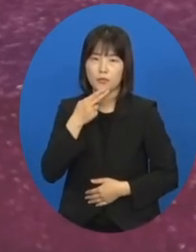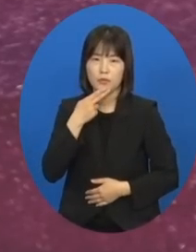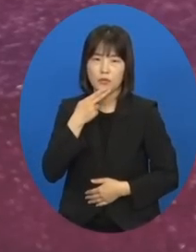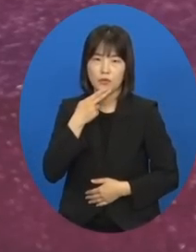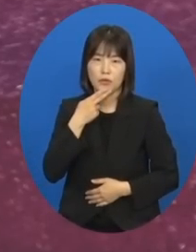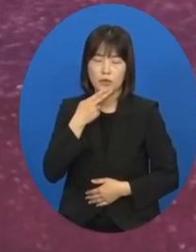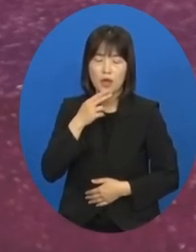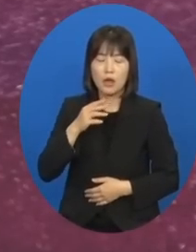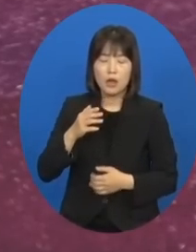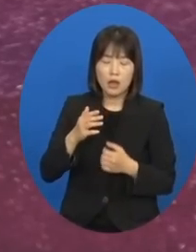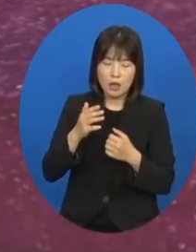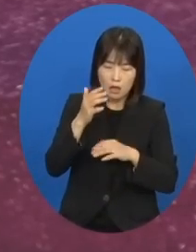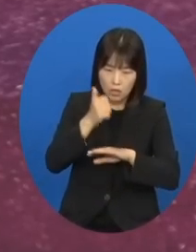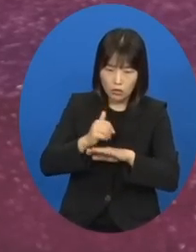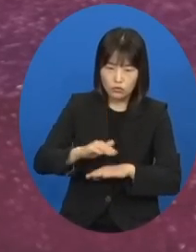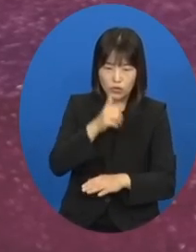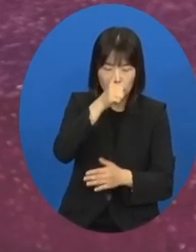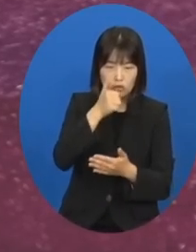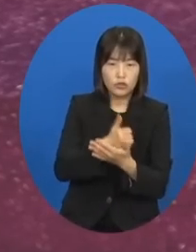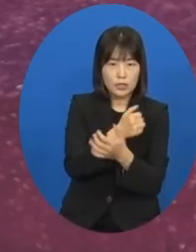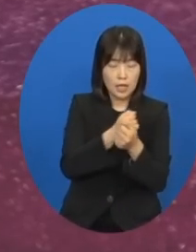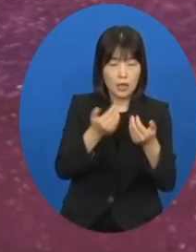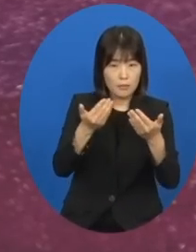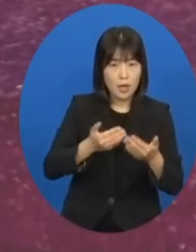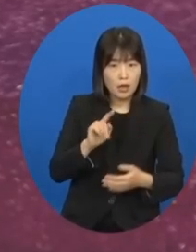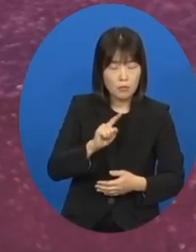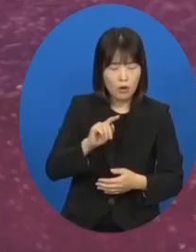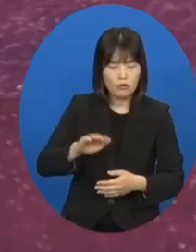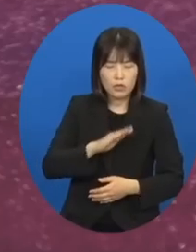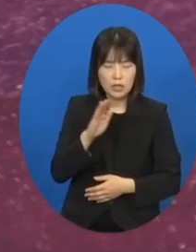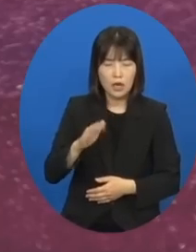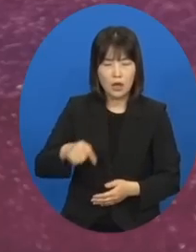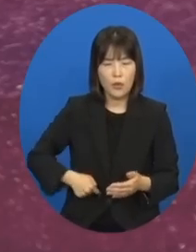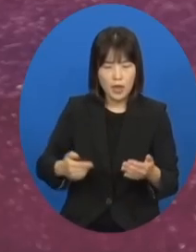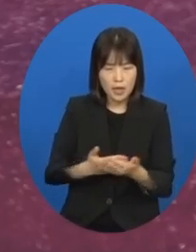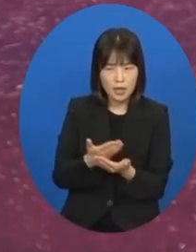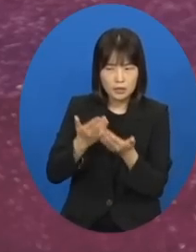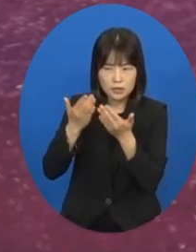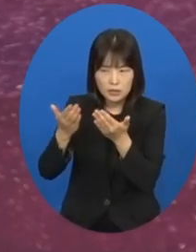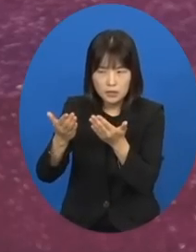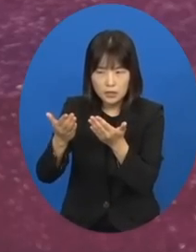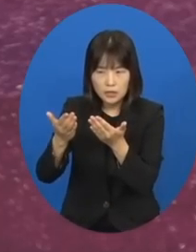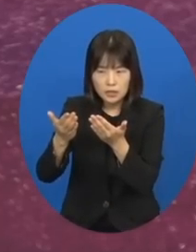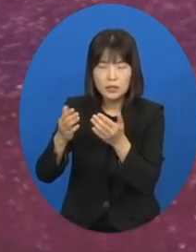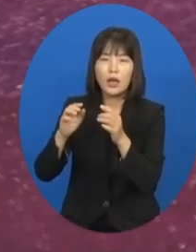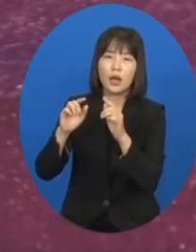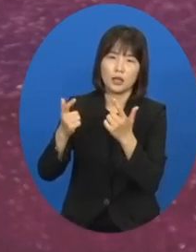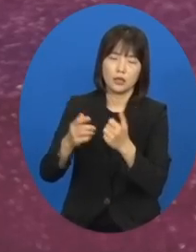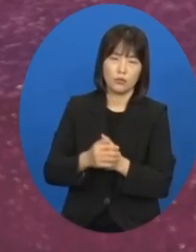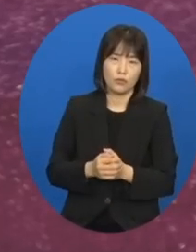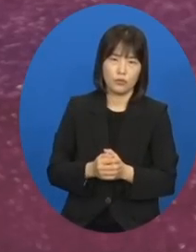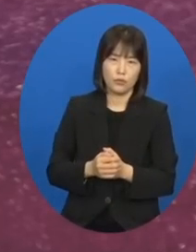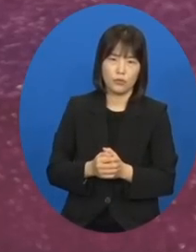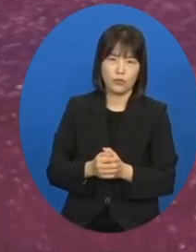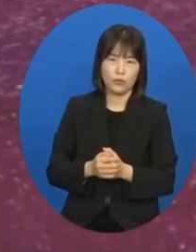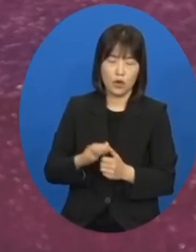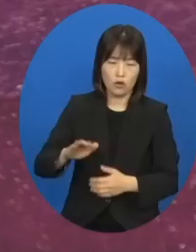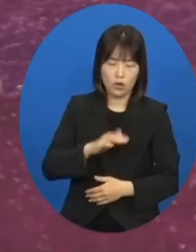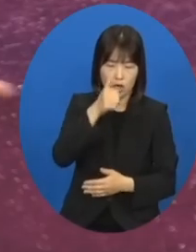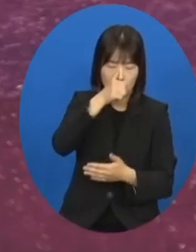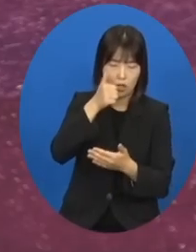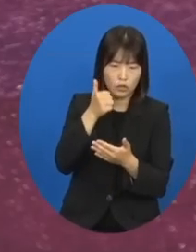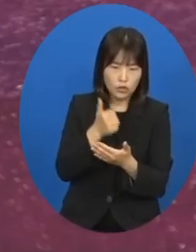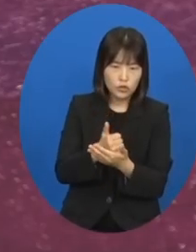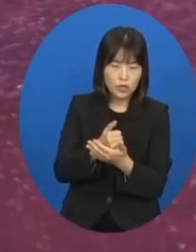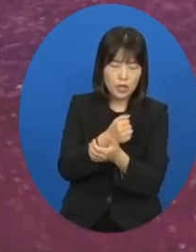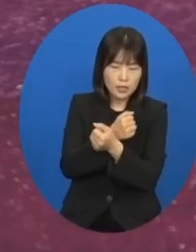사함 받는 것은 우리가 진정으로 회개해서가 아니라 물론 그것이 조건이지만 우리가 죄 사함을 받을 수